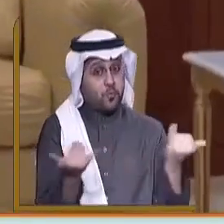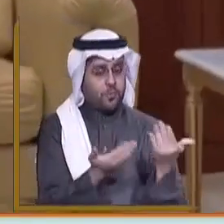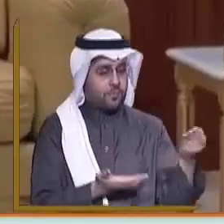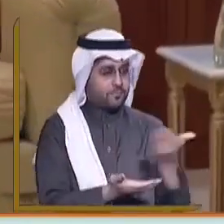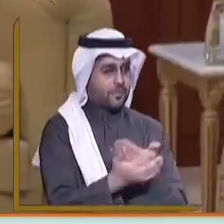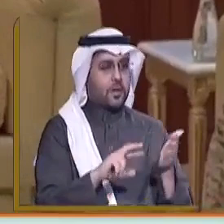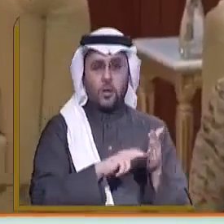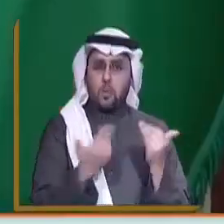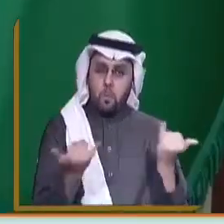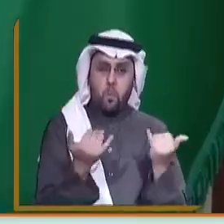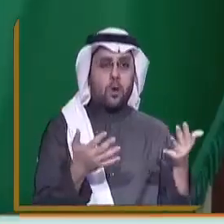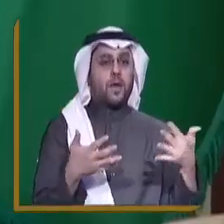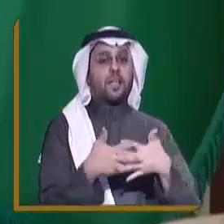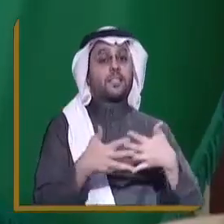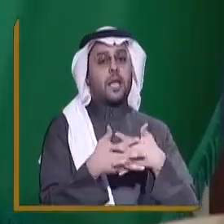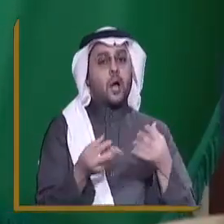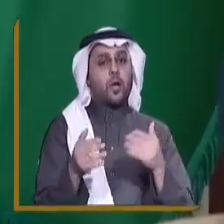والامور ذات الاهتمام